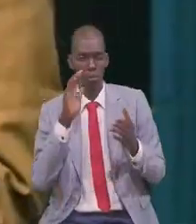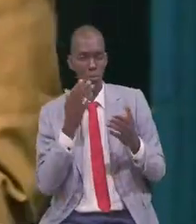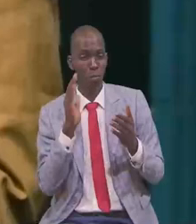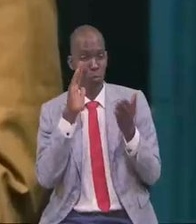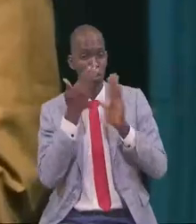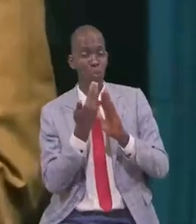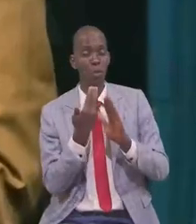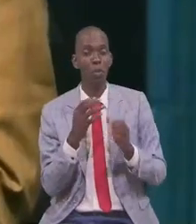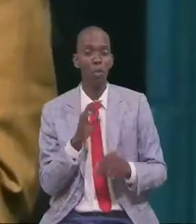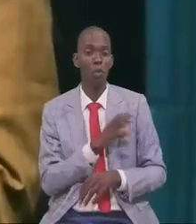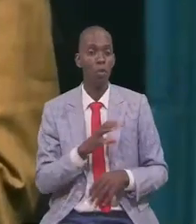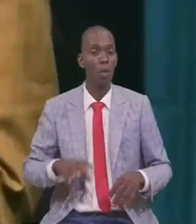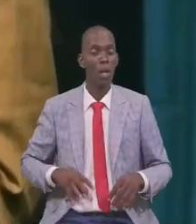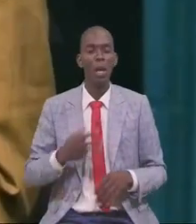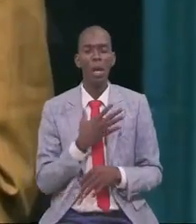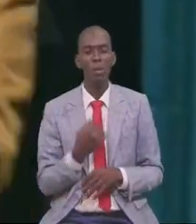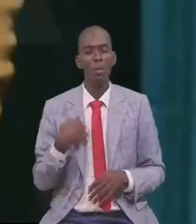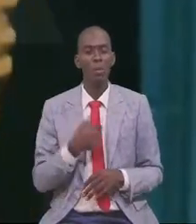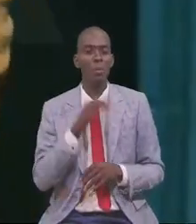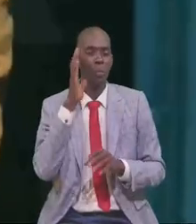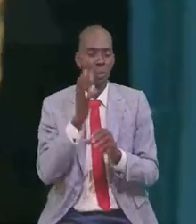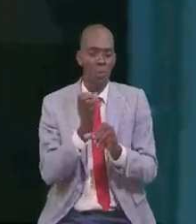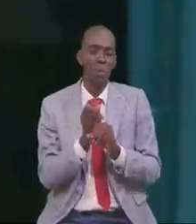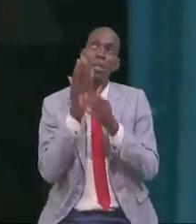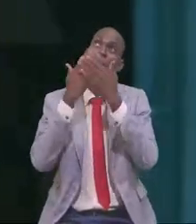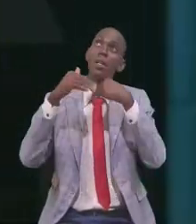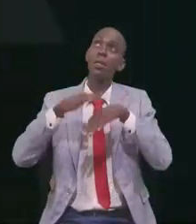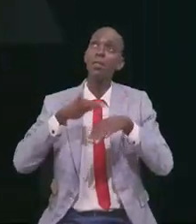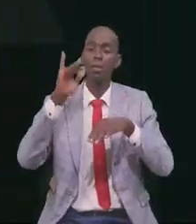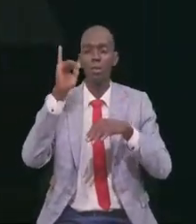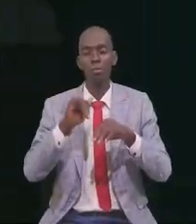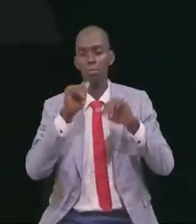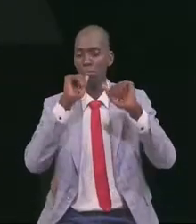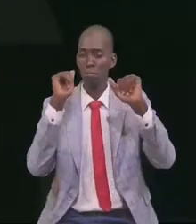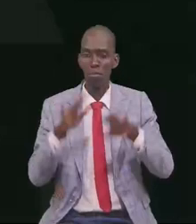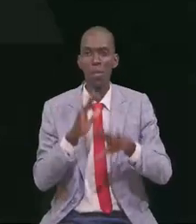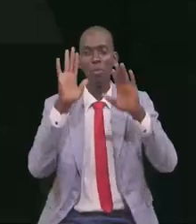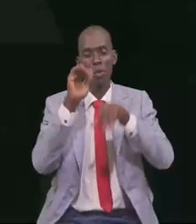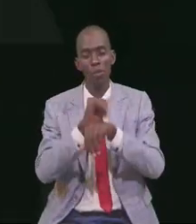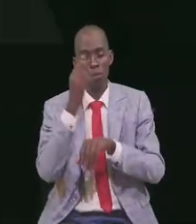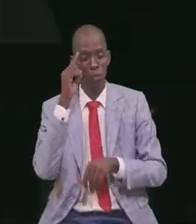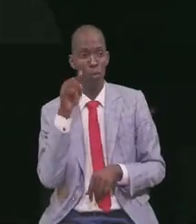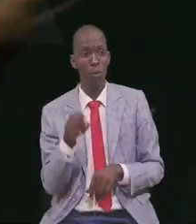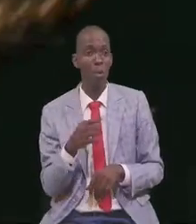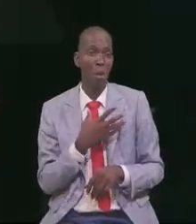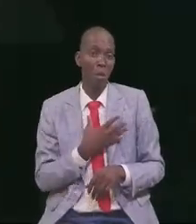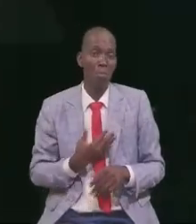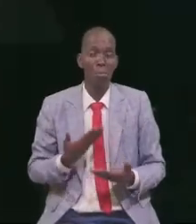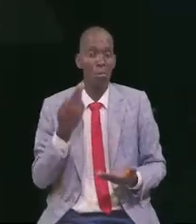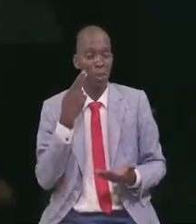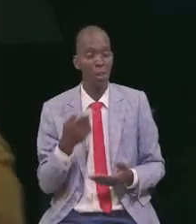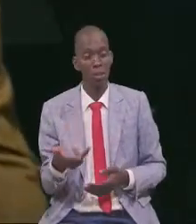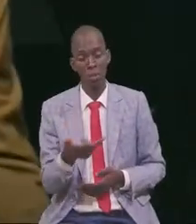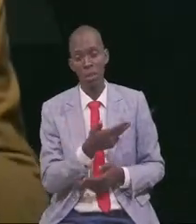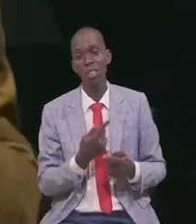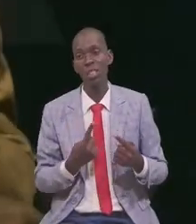allons avoir les bénédictions célestes et le miracle pour lui. Et vous savez, ils ont essayé. Ensuite,